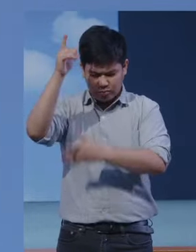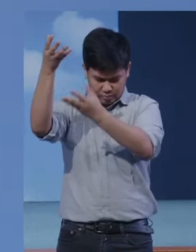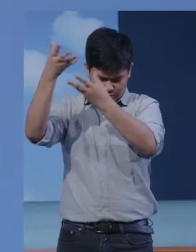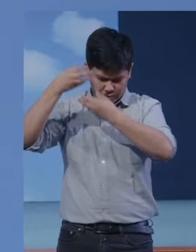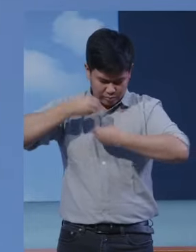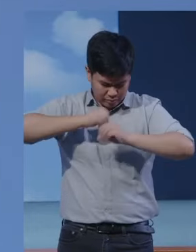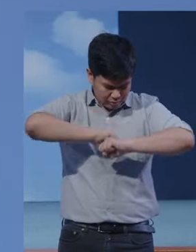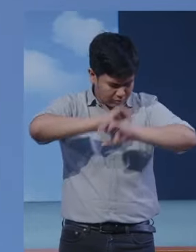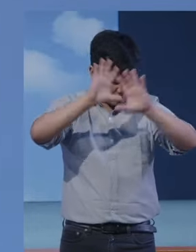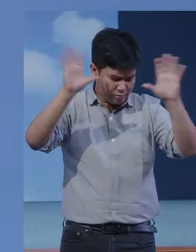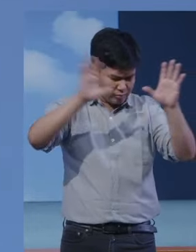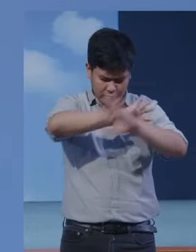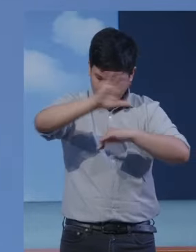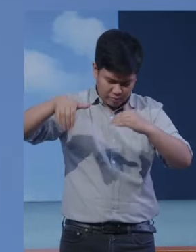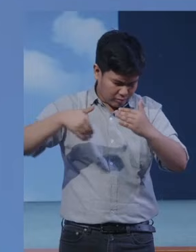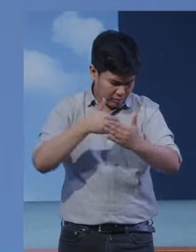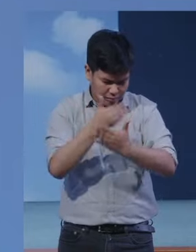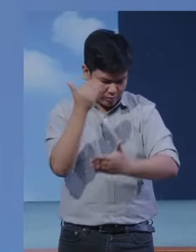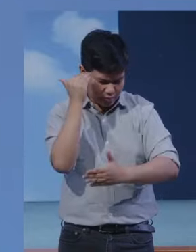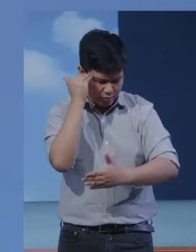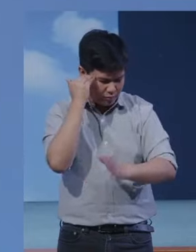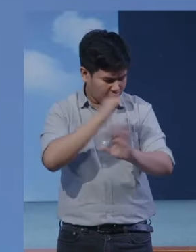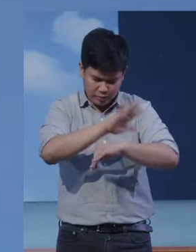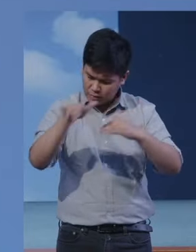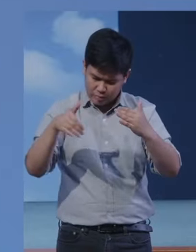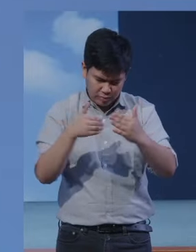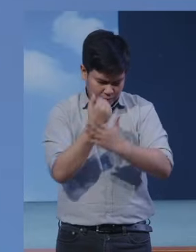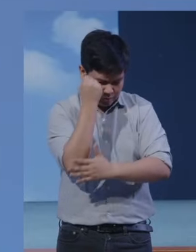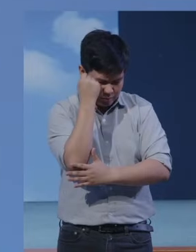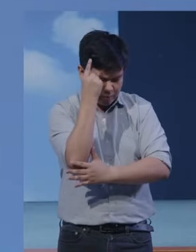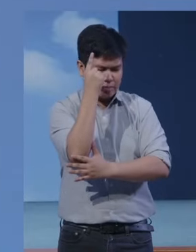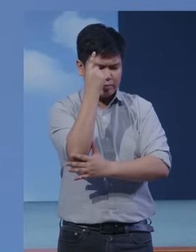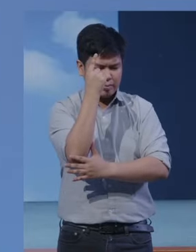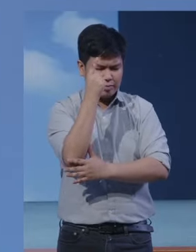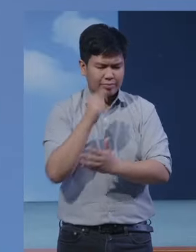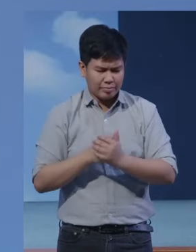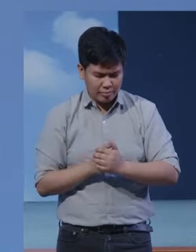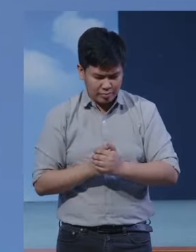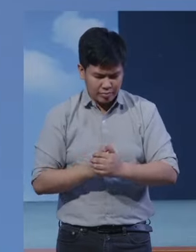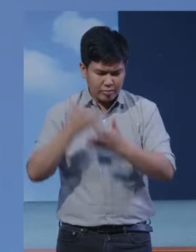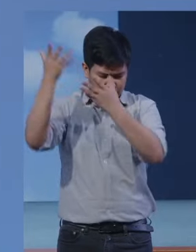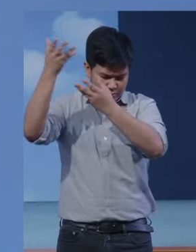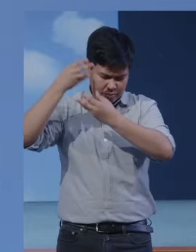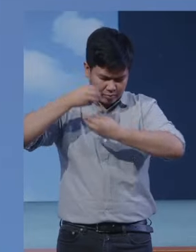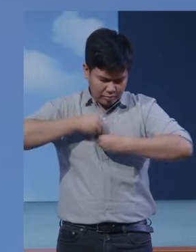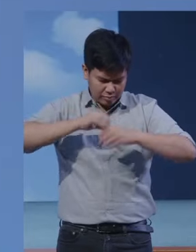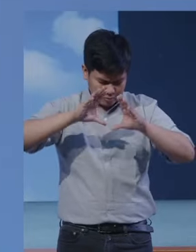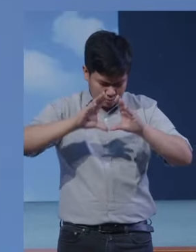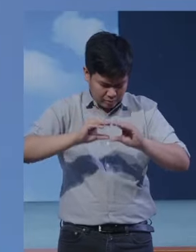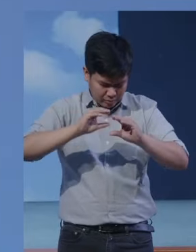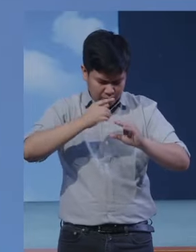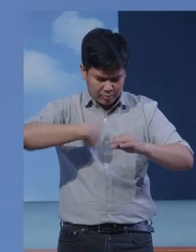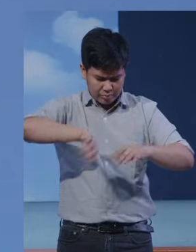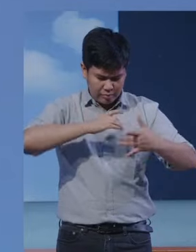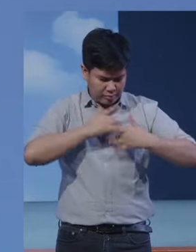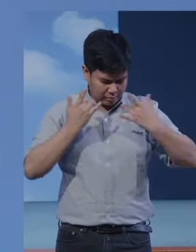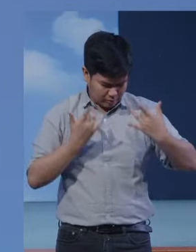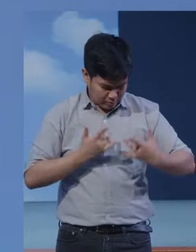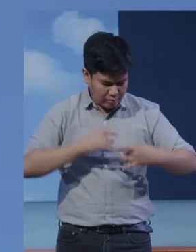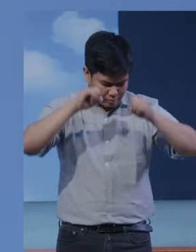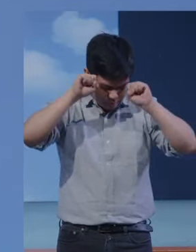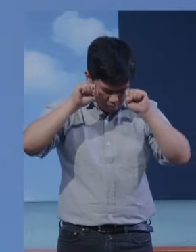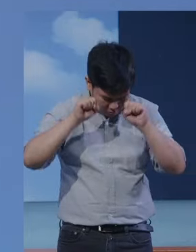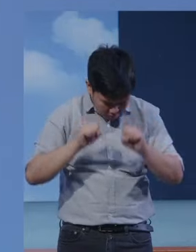Linaw O Diyos ang aming pag-iisip ang aming pag-unawa bigyan niyo ng paglambot ang aming mga puso Panginoon upang